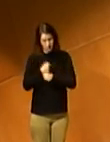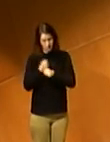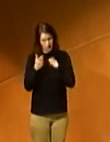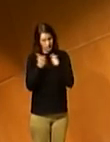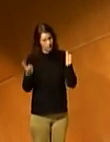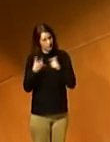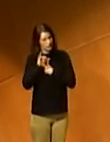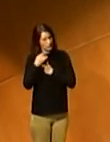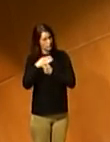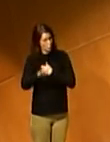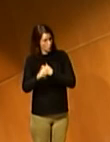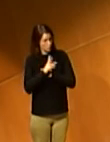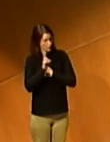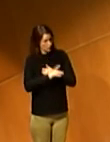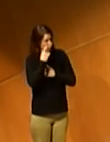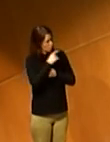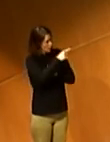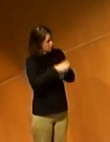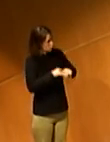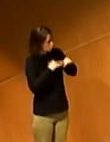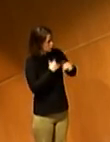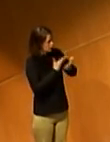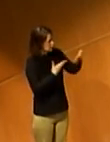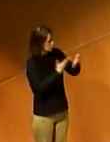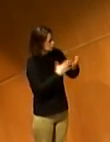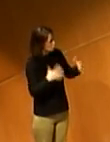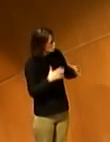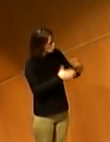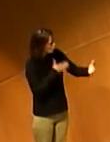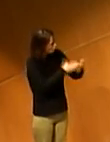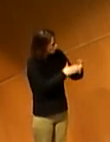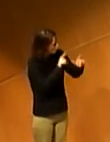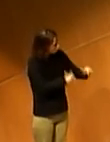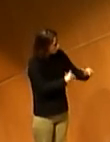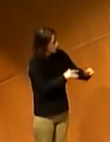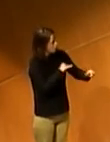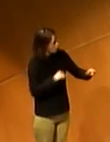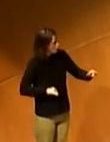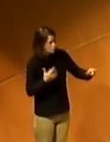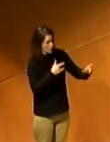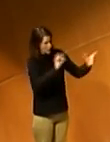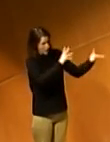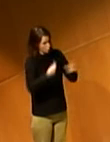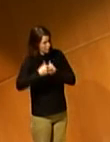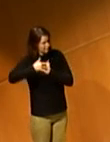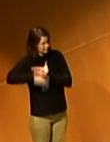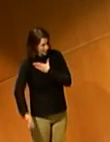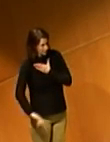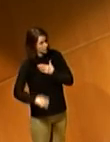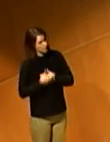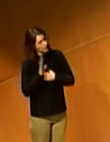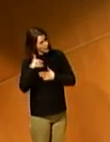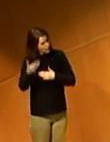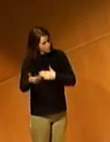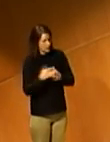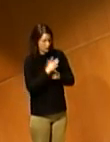jeunes qui ont une réelle déficience. Donc l'intégration, la réintégration en milieu ordinaire est d'autant plus difficile